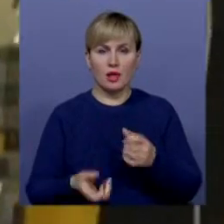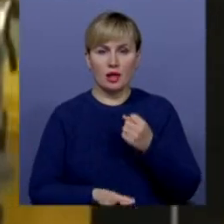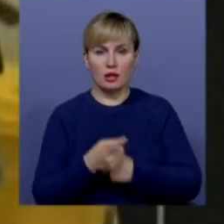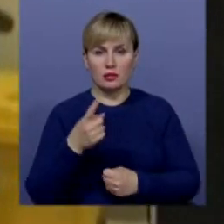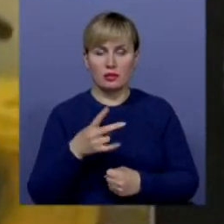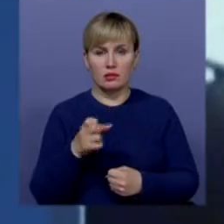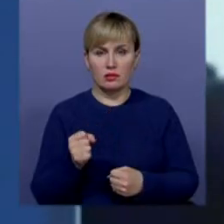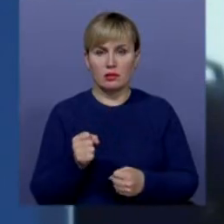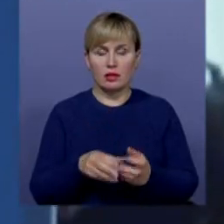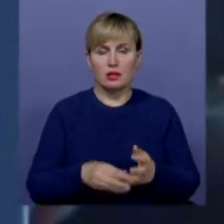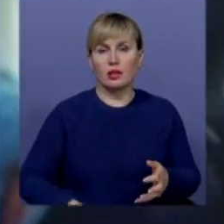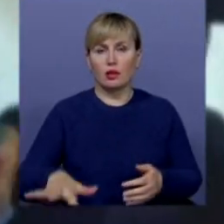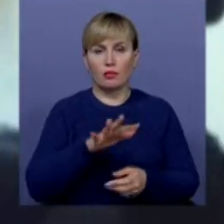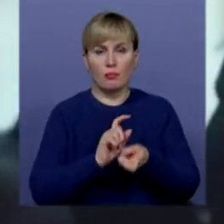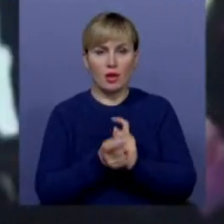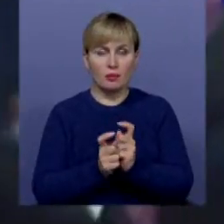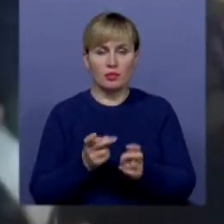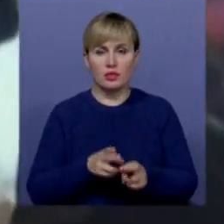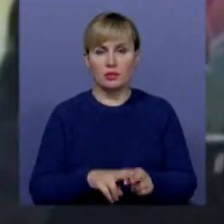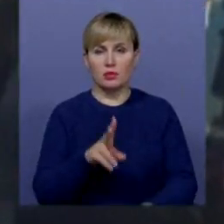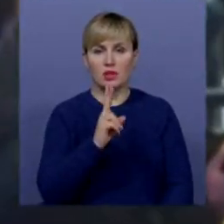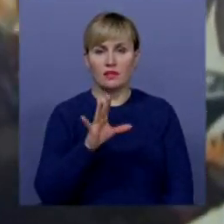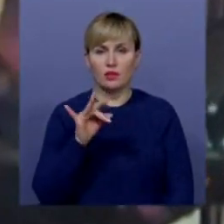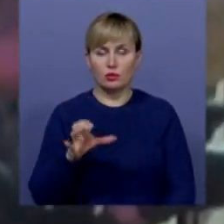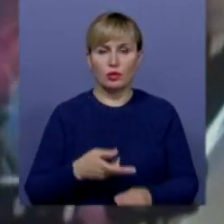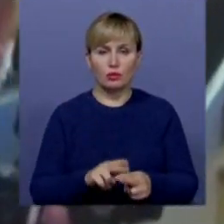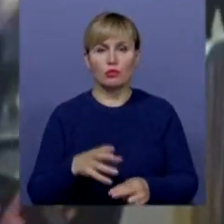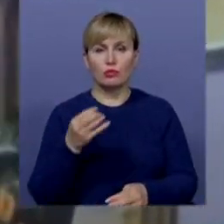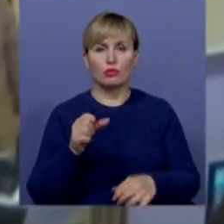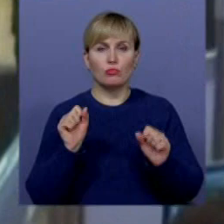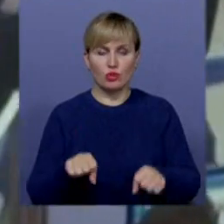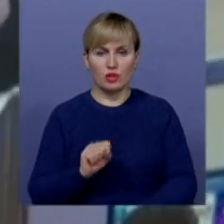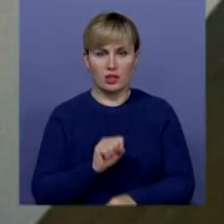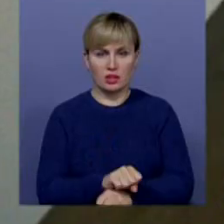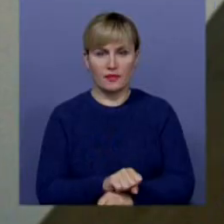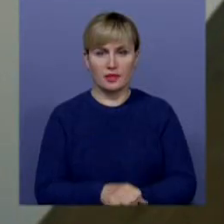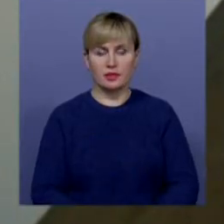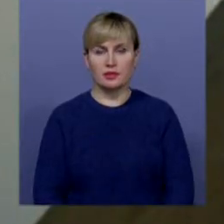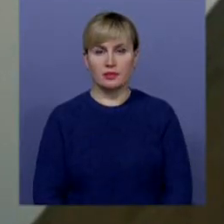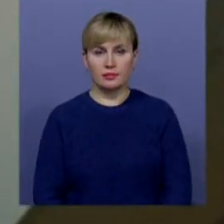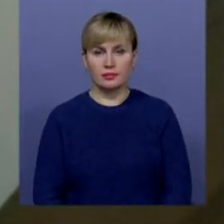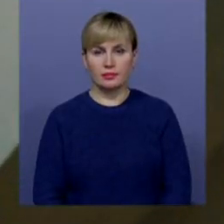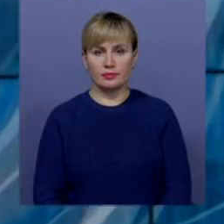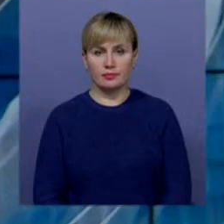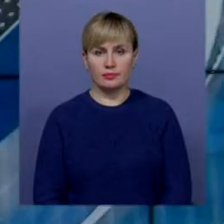на неизведанной территории в борьбе с коронавирусом, который еще можно остановить.